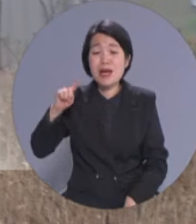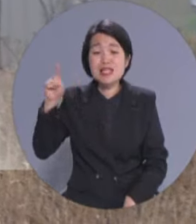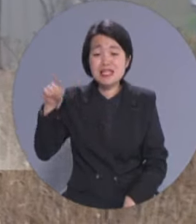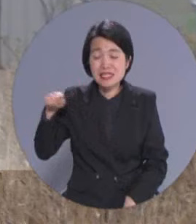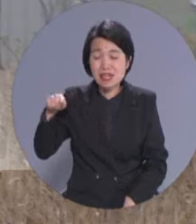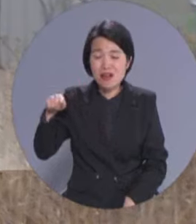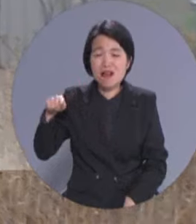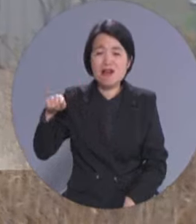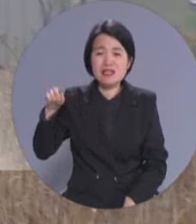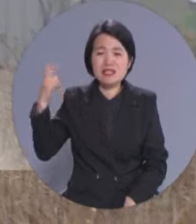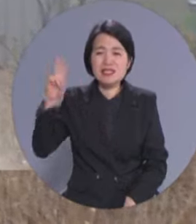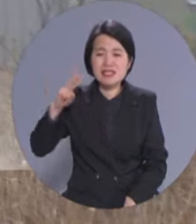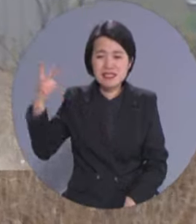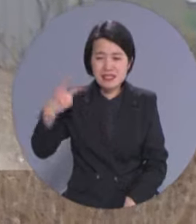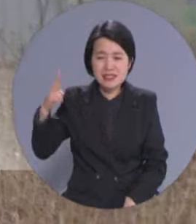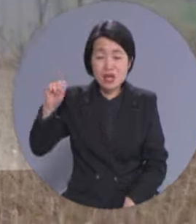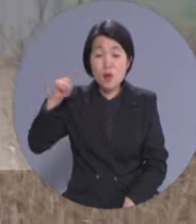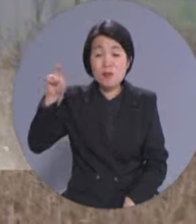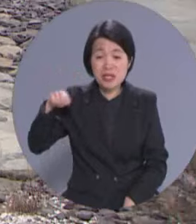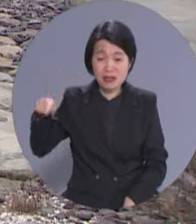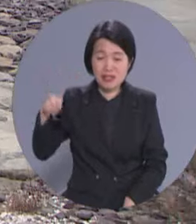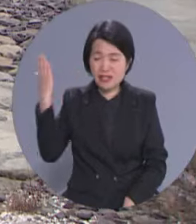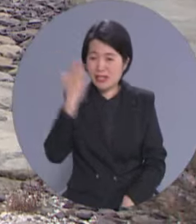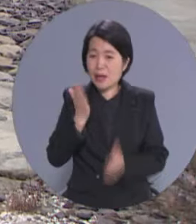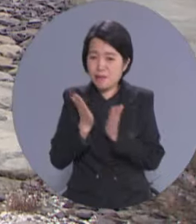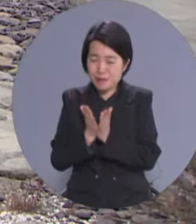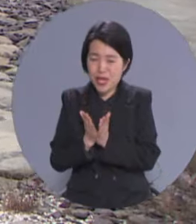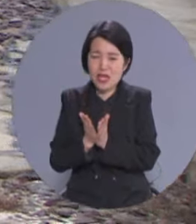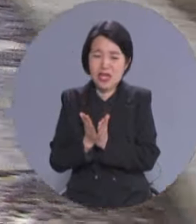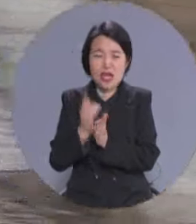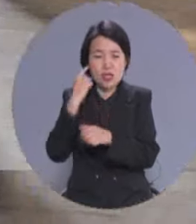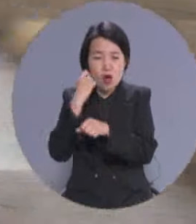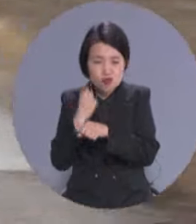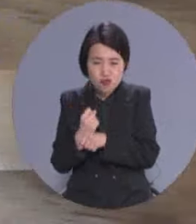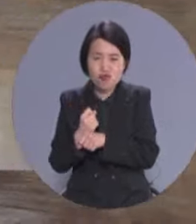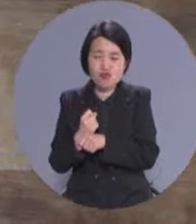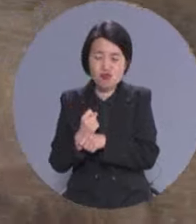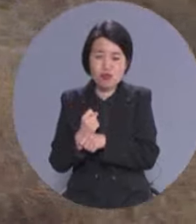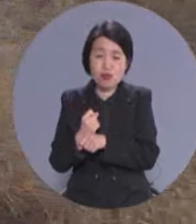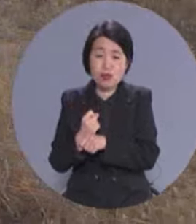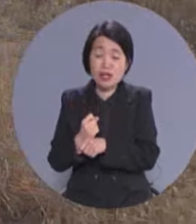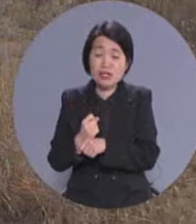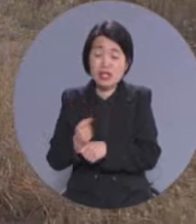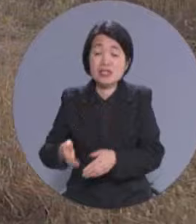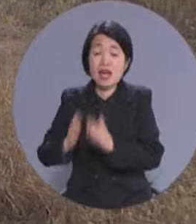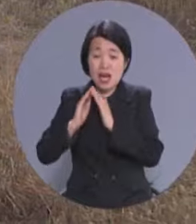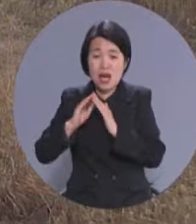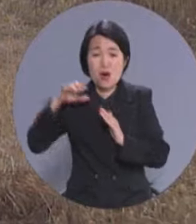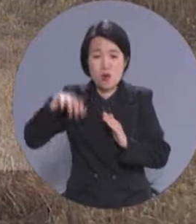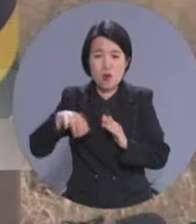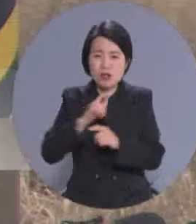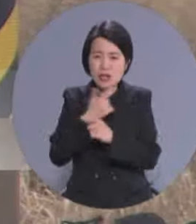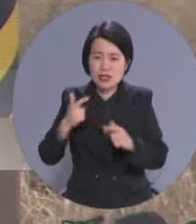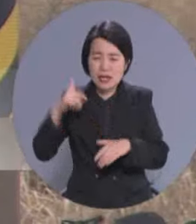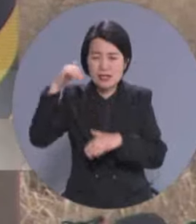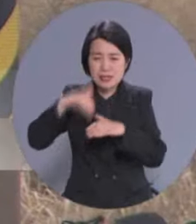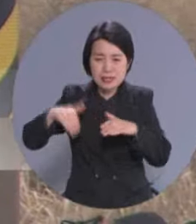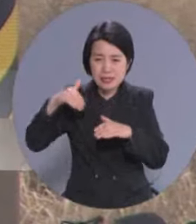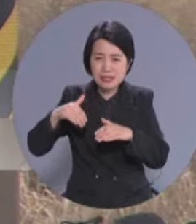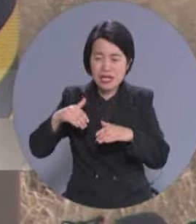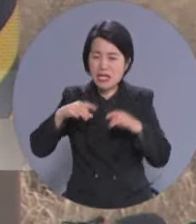제곱미터 대지에서 추진 중인 친환경 선박 연구지원 인프라 구축 사업. 각종 중장비는 물론